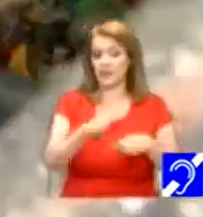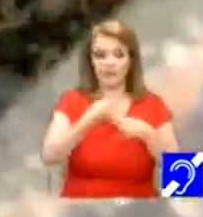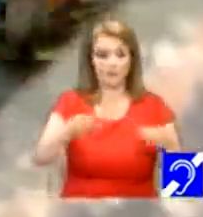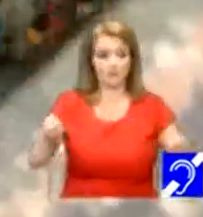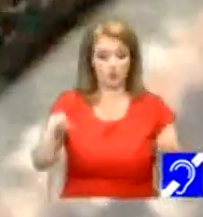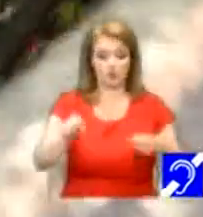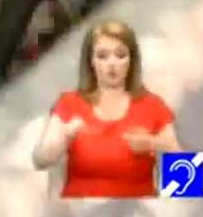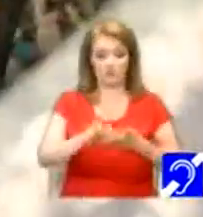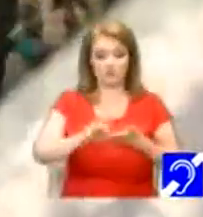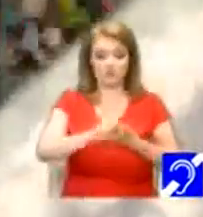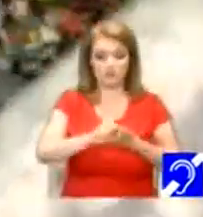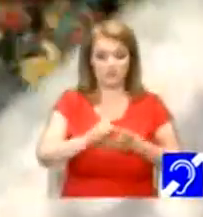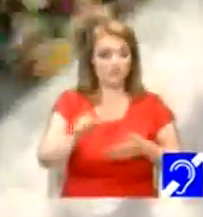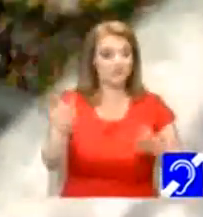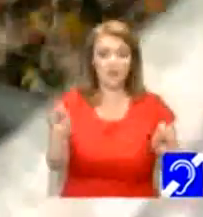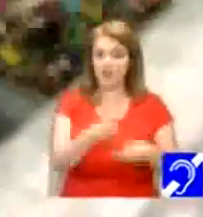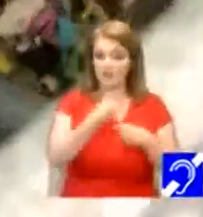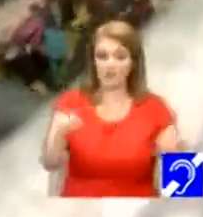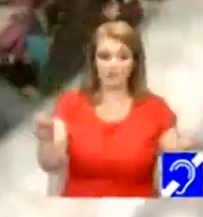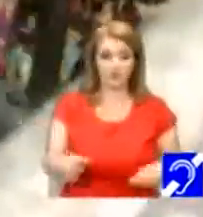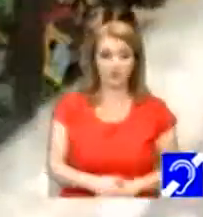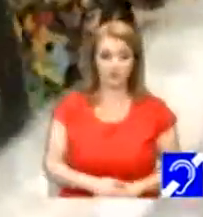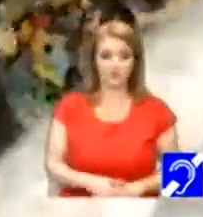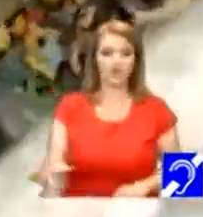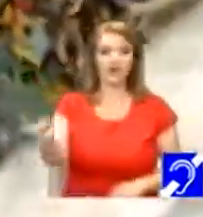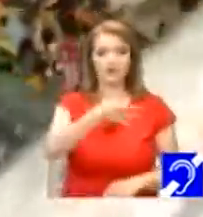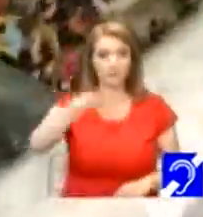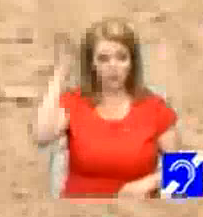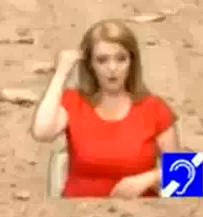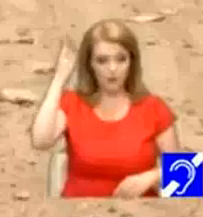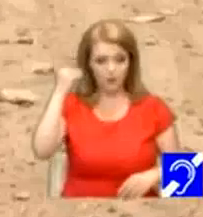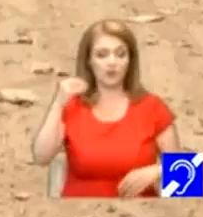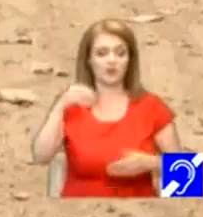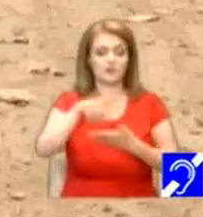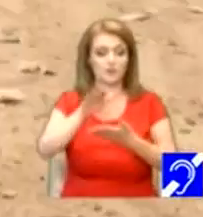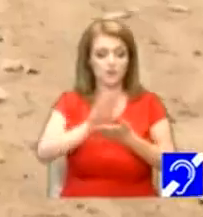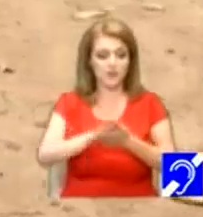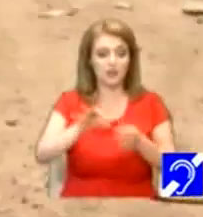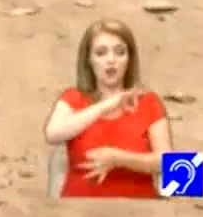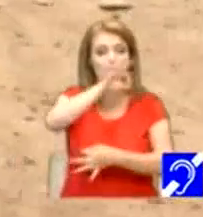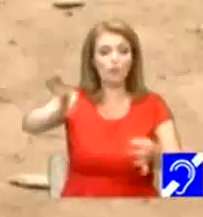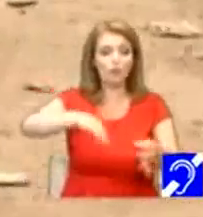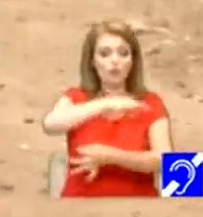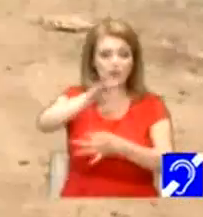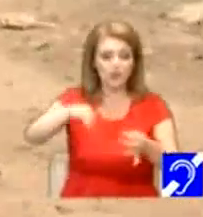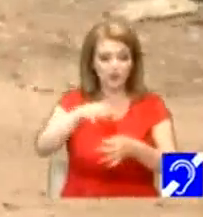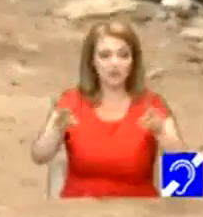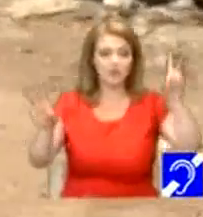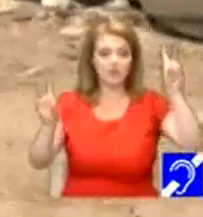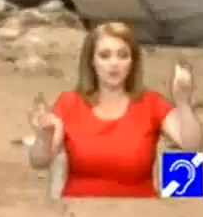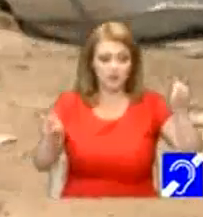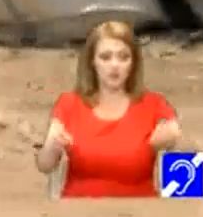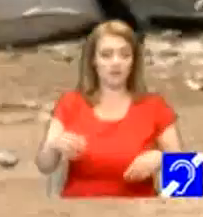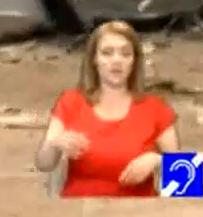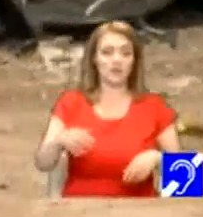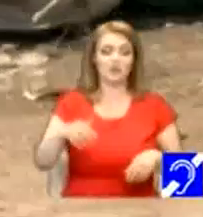reciclate. Republica Moldova s-a aliniat campaniei mondiale Fără Plastic, Mă Simt Fantastic, susținută financiar de Uniunea Europeană. Prin intermediul